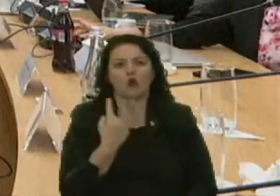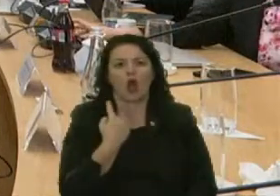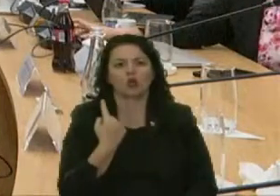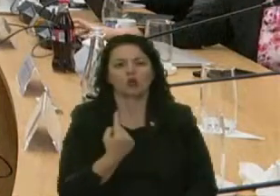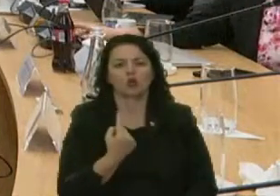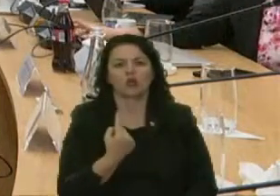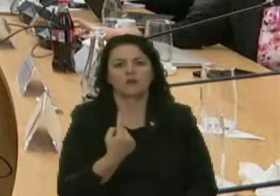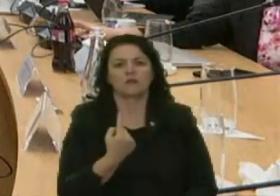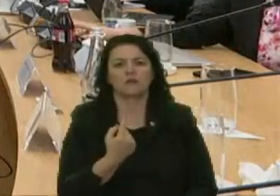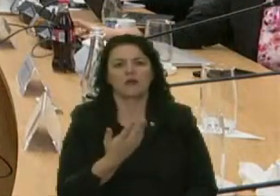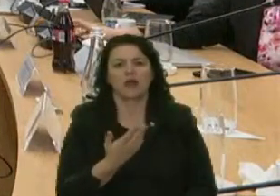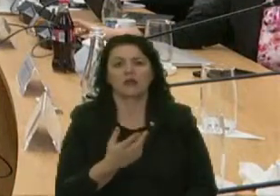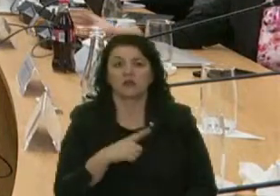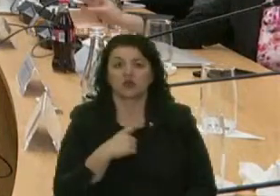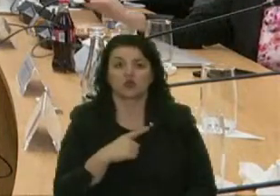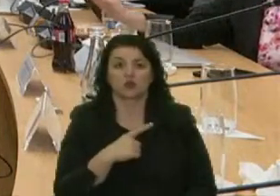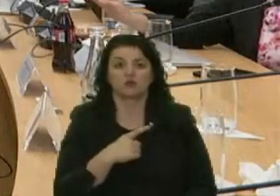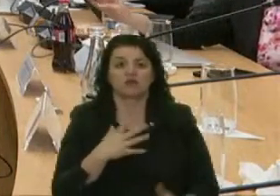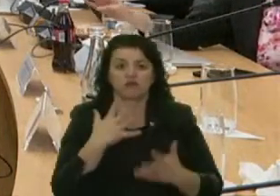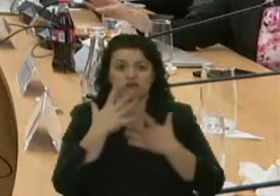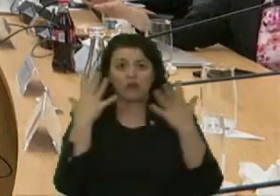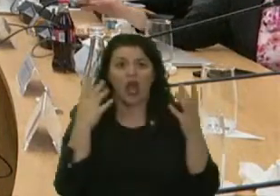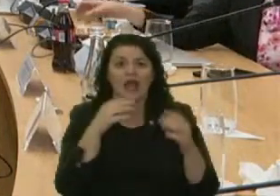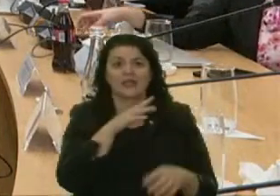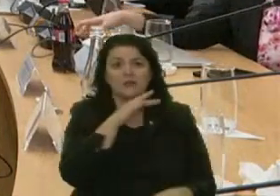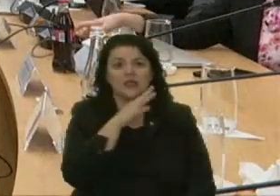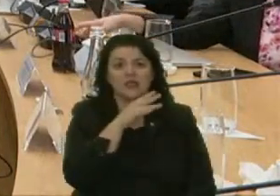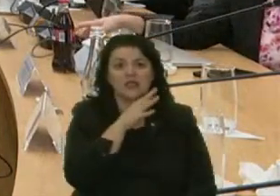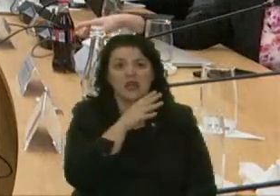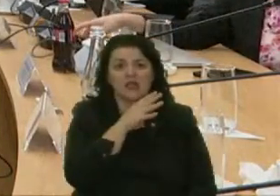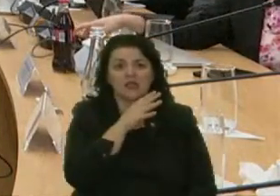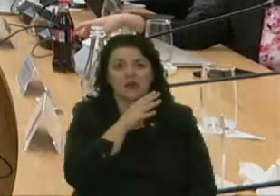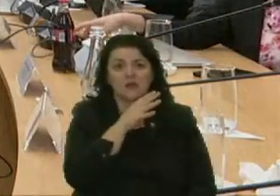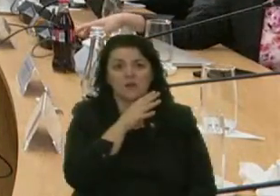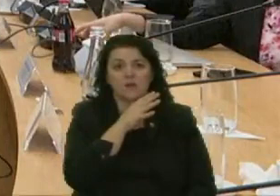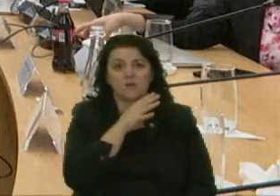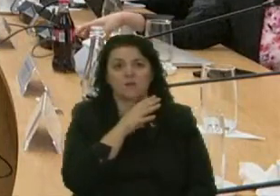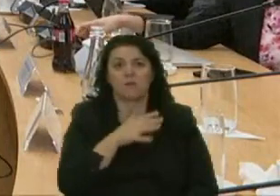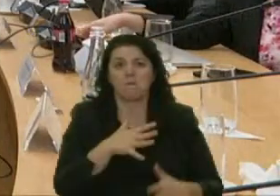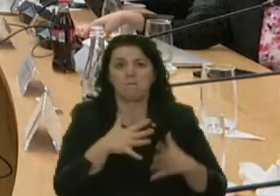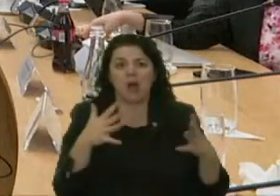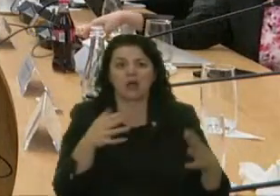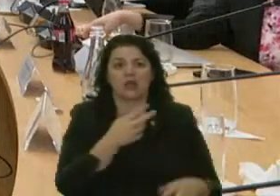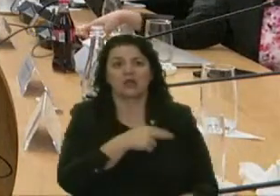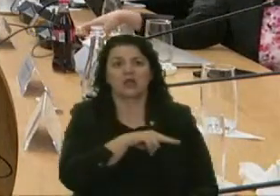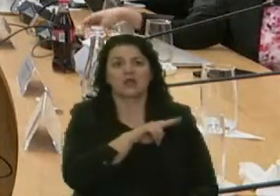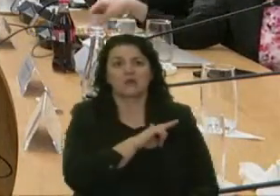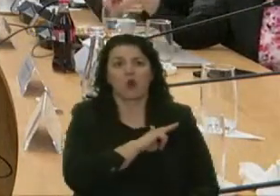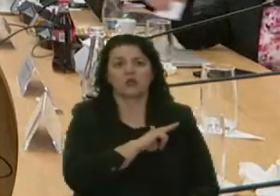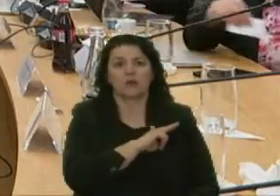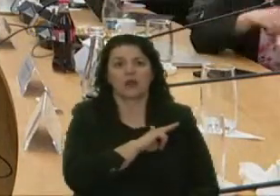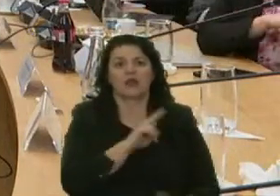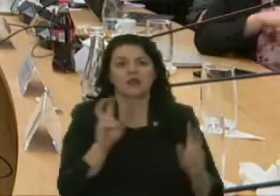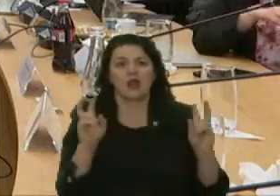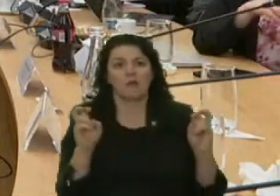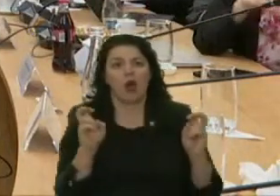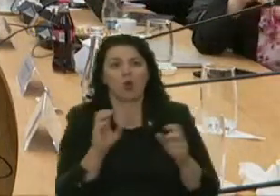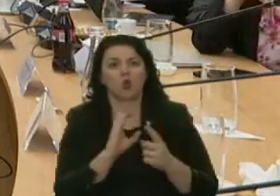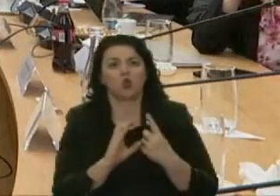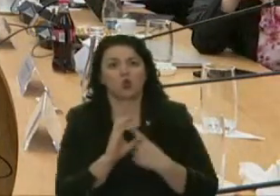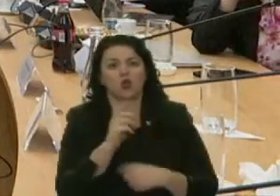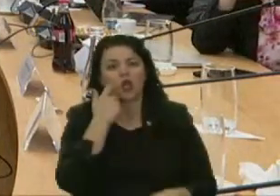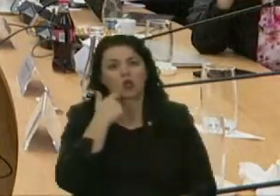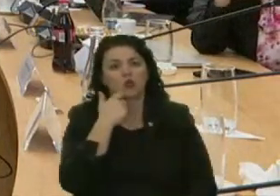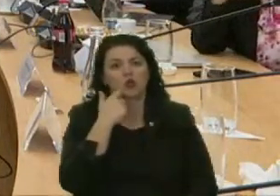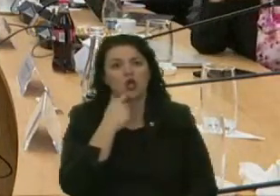sunt absolut convins că administrația abordează cu maximă responsabilitate tema culturii la Cluj Napoca